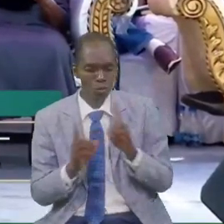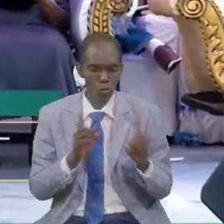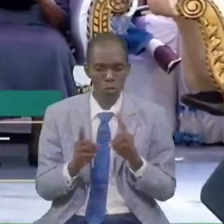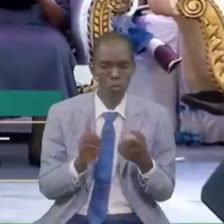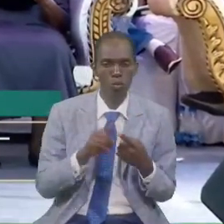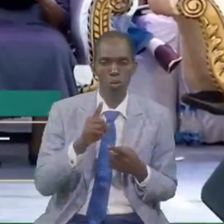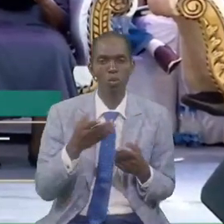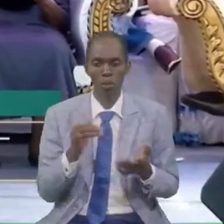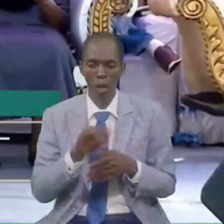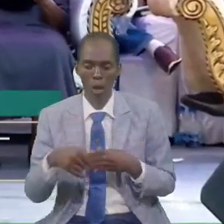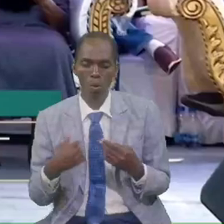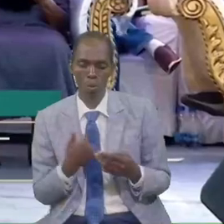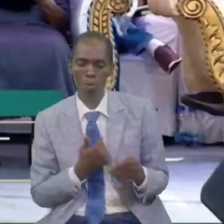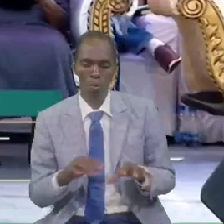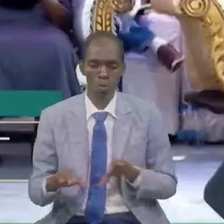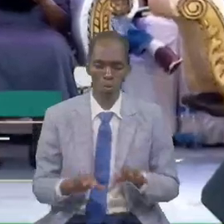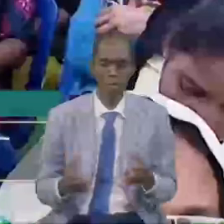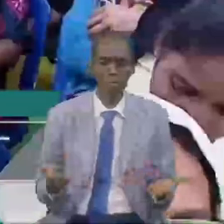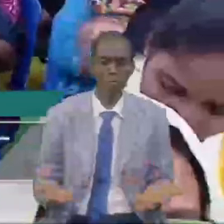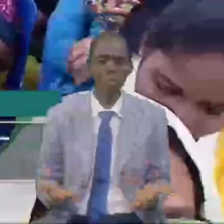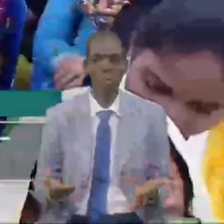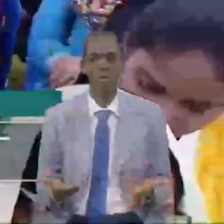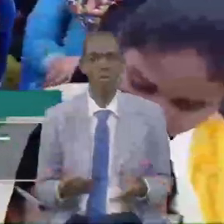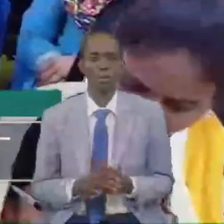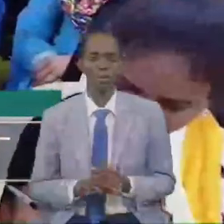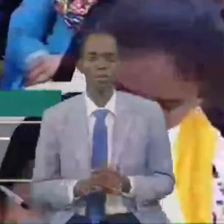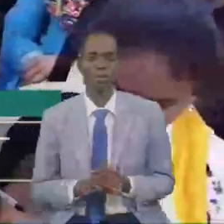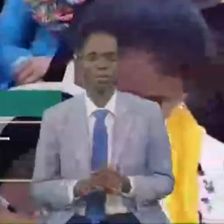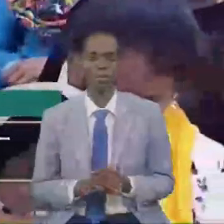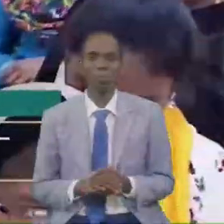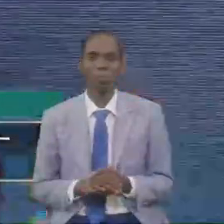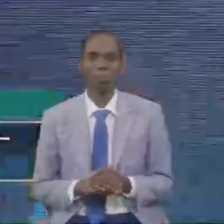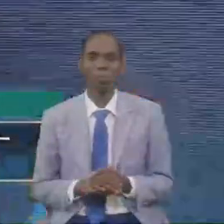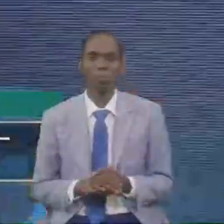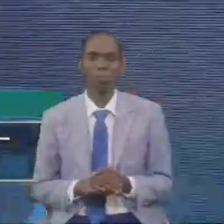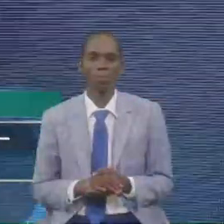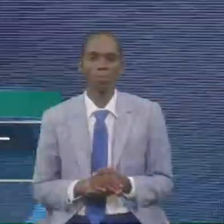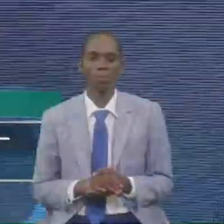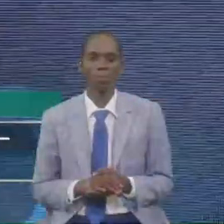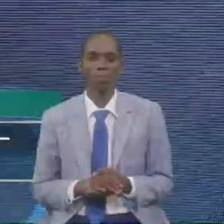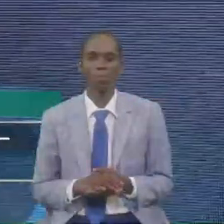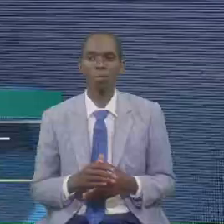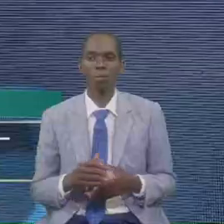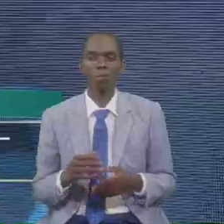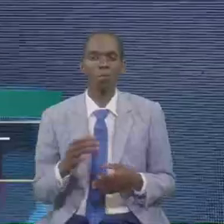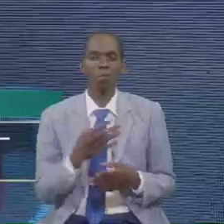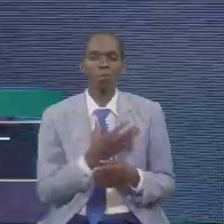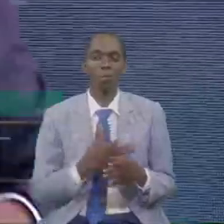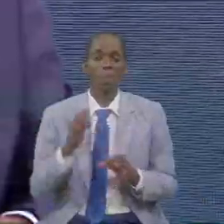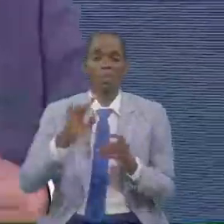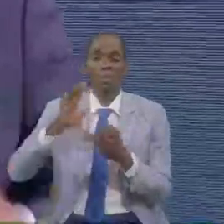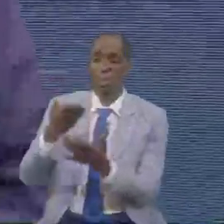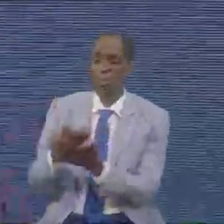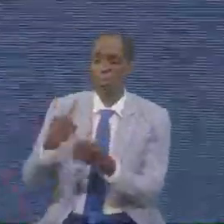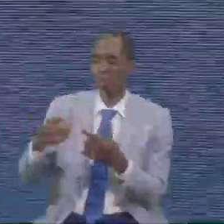Ils savent que tu as faim. Tu veux quelqu'un qui va te dire, voici comment on fait ça ici. Voici comment on fait ça ici. Quand tu vas dans une